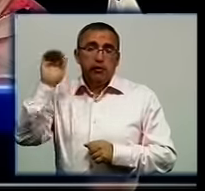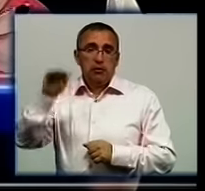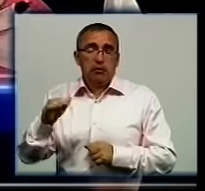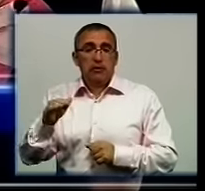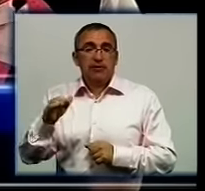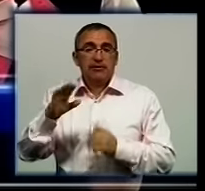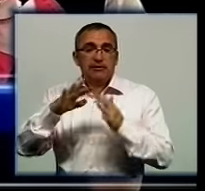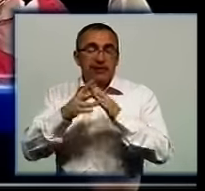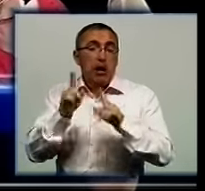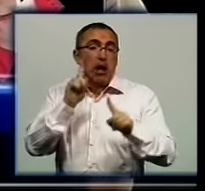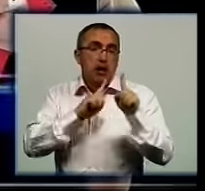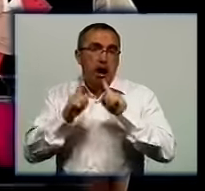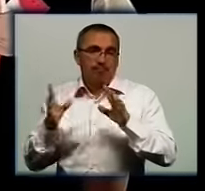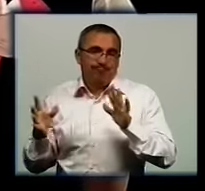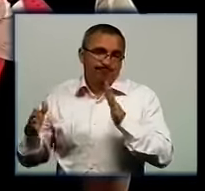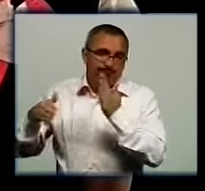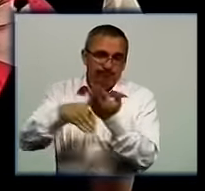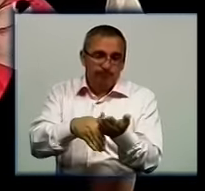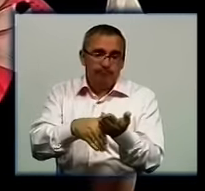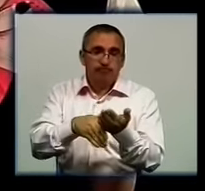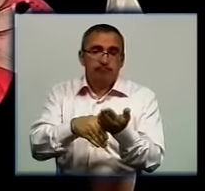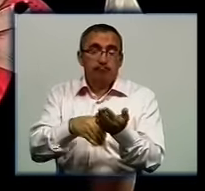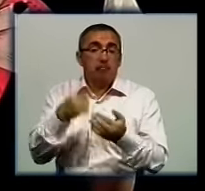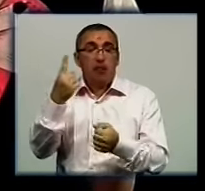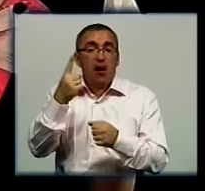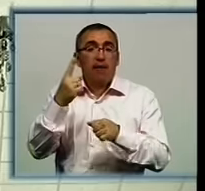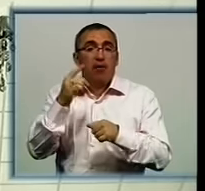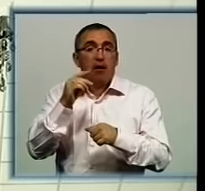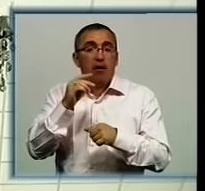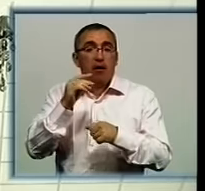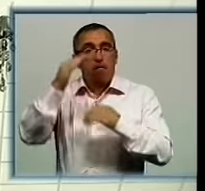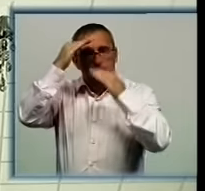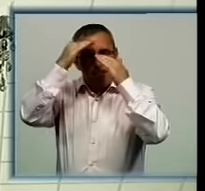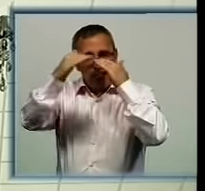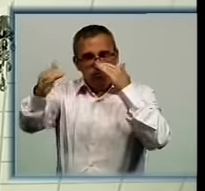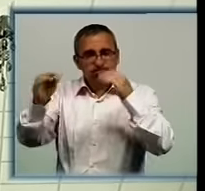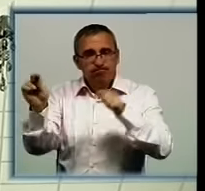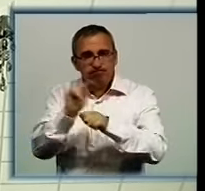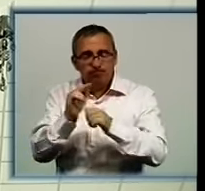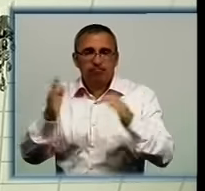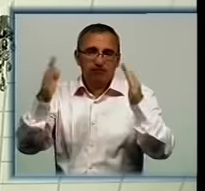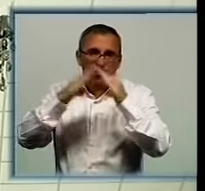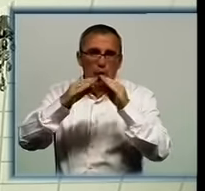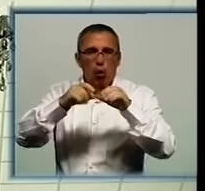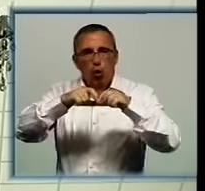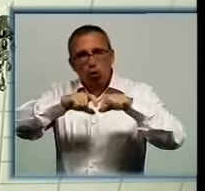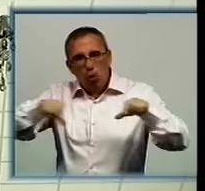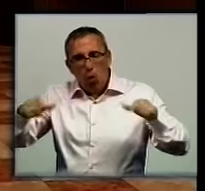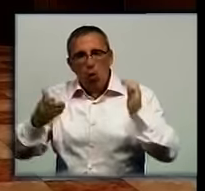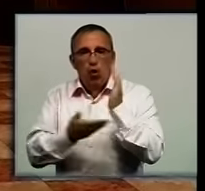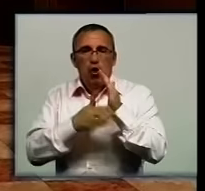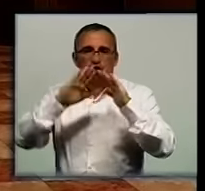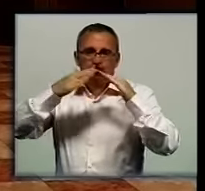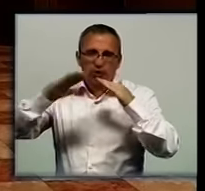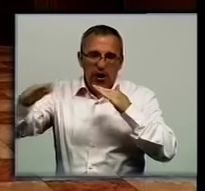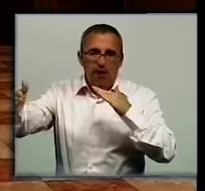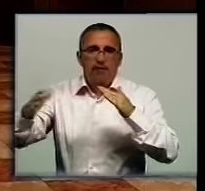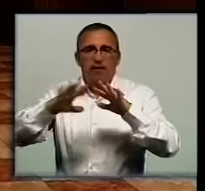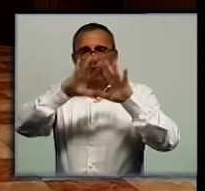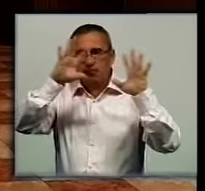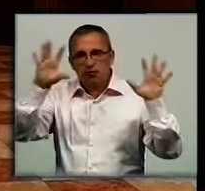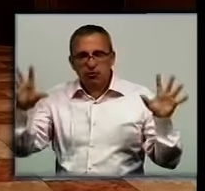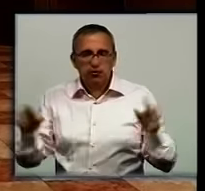рахунок сільської ради. Саме перше, це замінена покрівля, там які дошки, все, шифер, уся